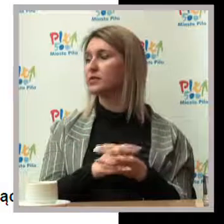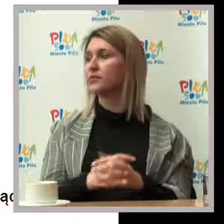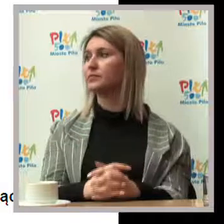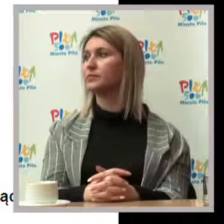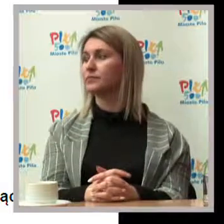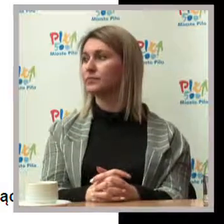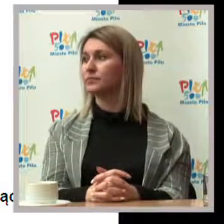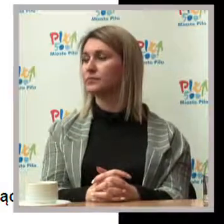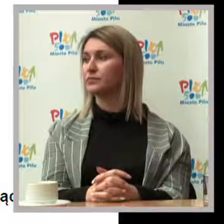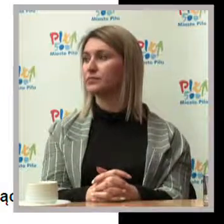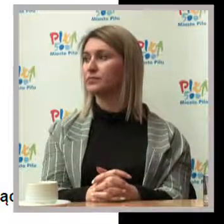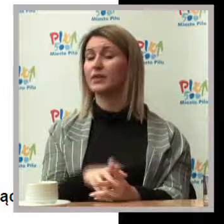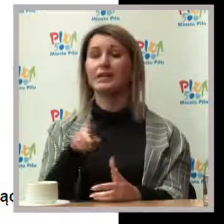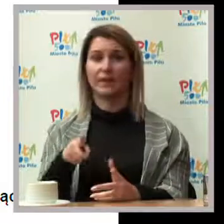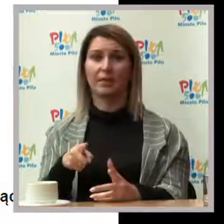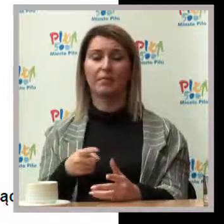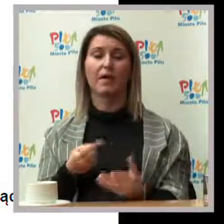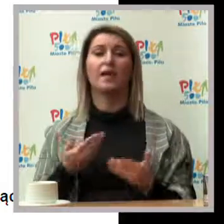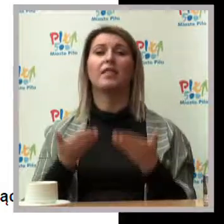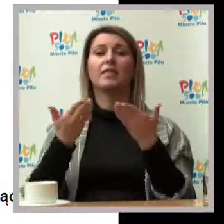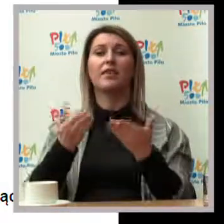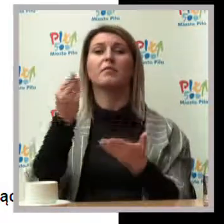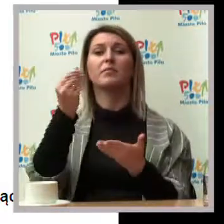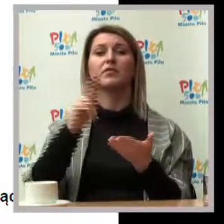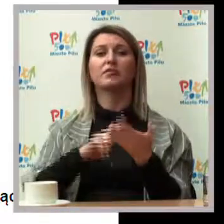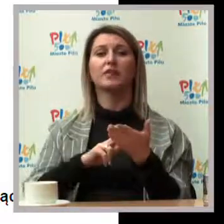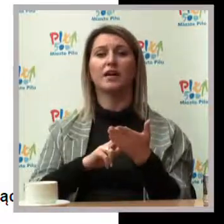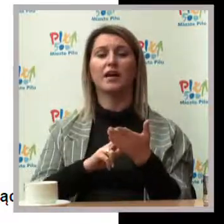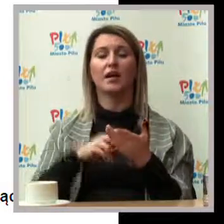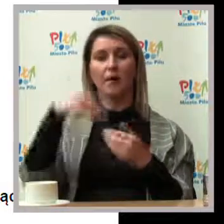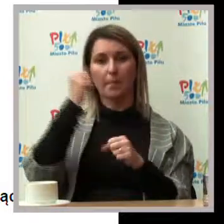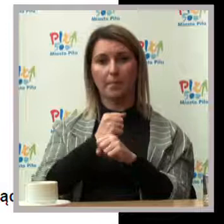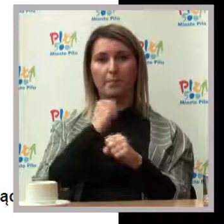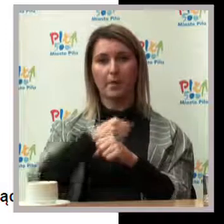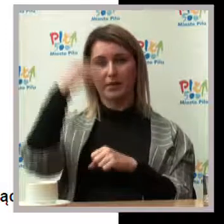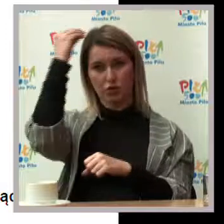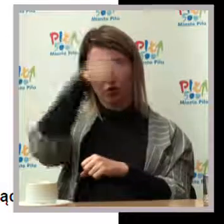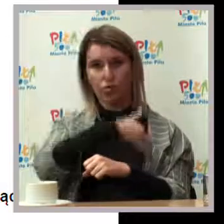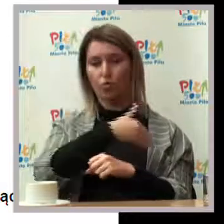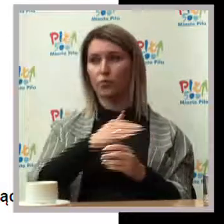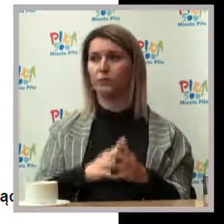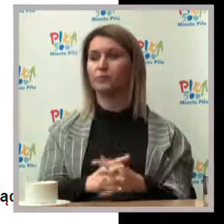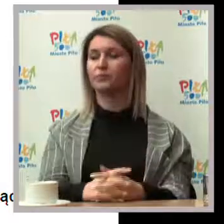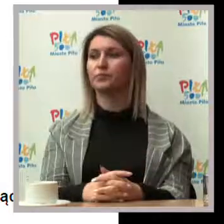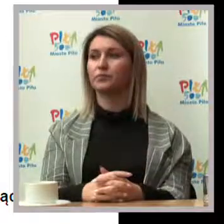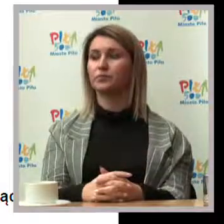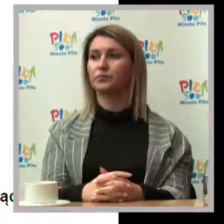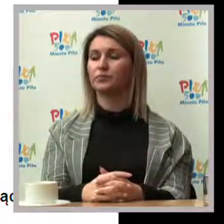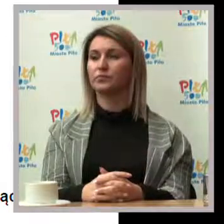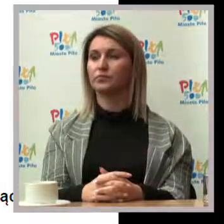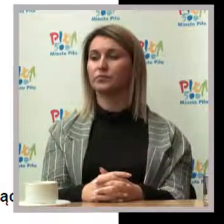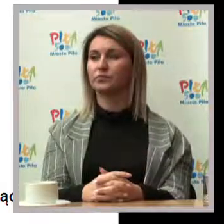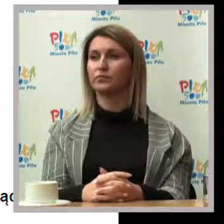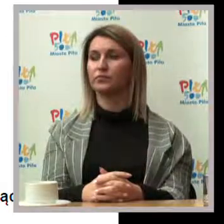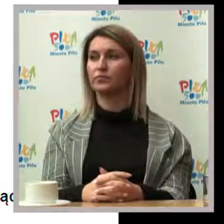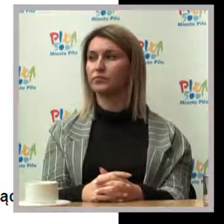pieniądze, które wykładamy na działalność bieżącą oświatową, również inwestycyjną, pochodzą właśnie z tych źródeł, z wpływów z